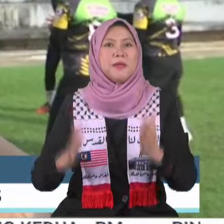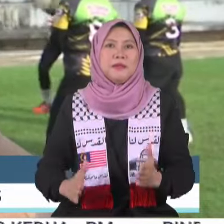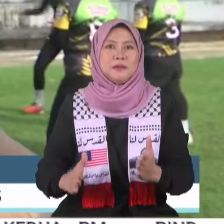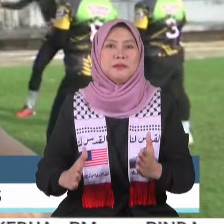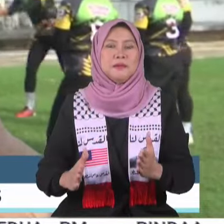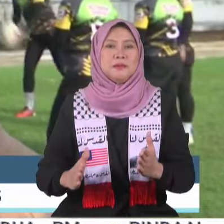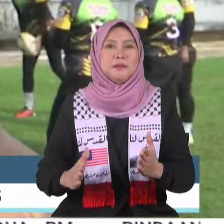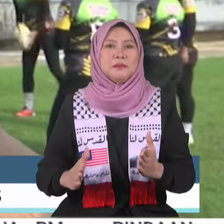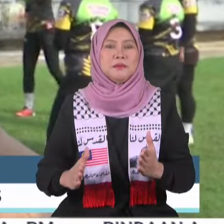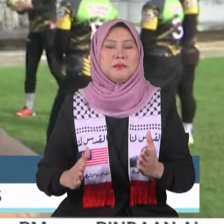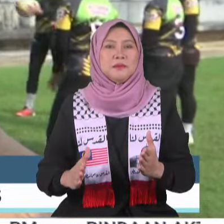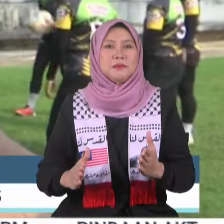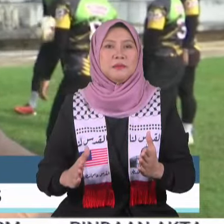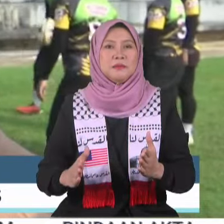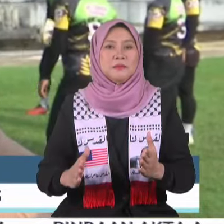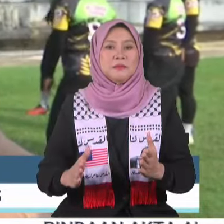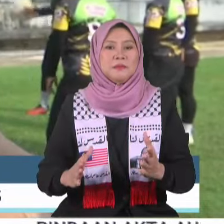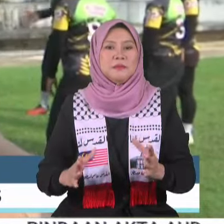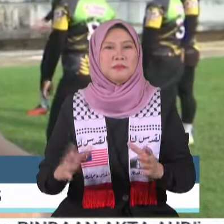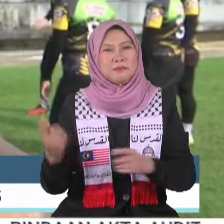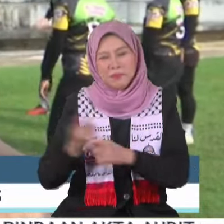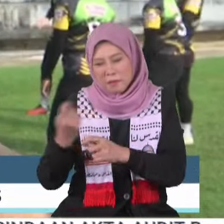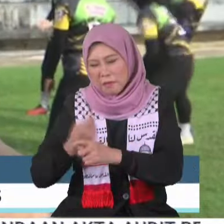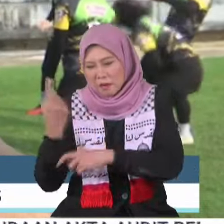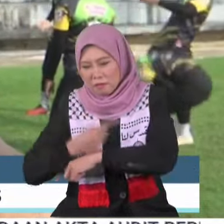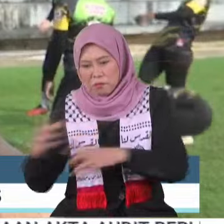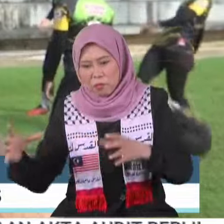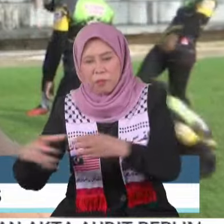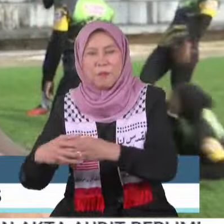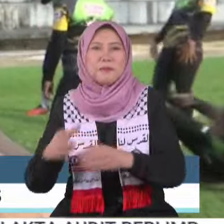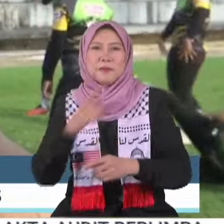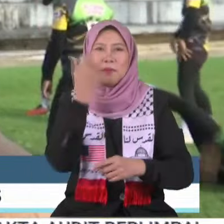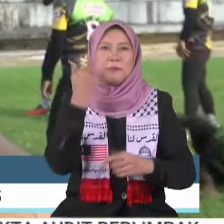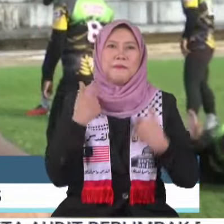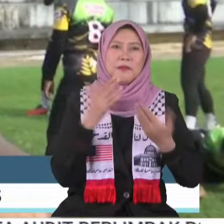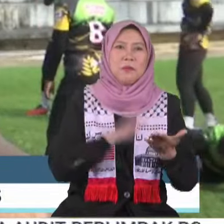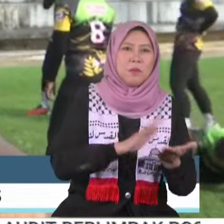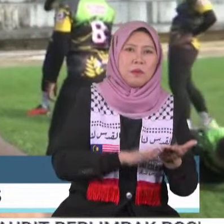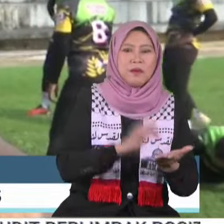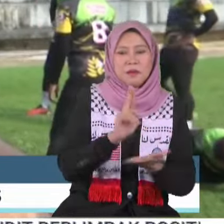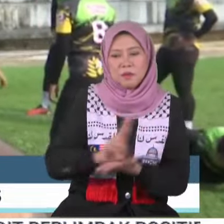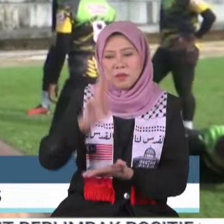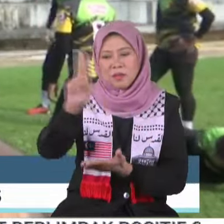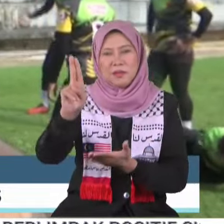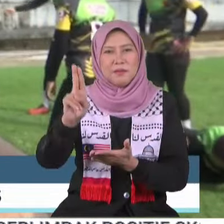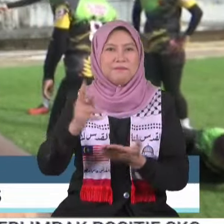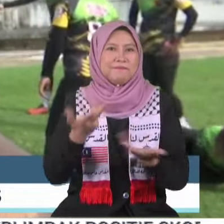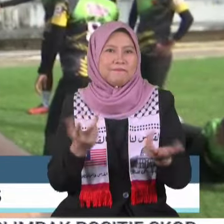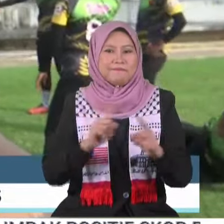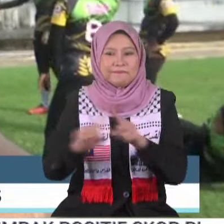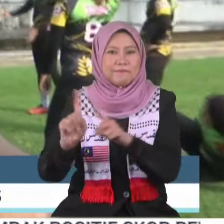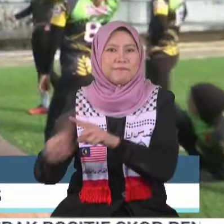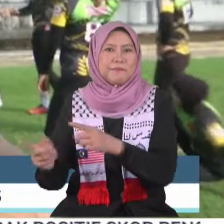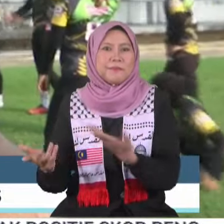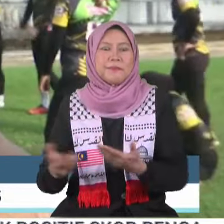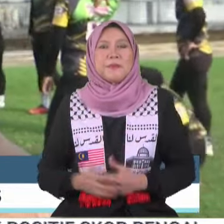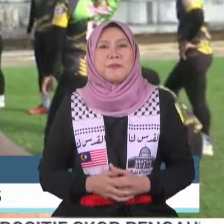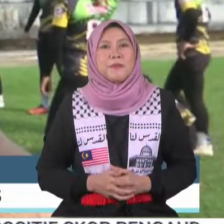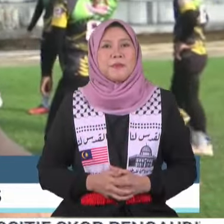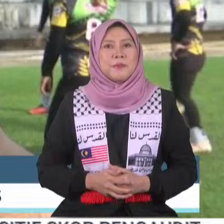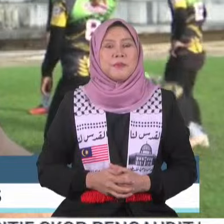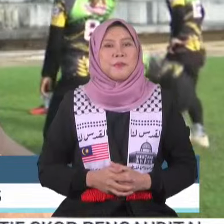sepanjang masa lah, sebab komitmen mereka di sekolah, di universiti dan sebagainya.